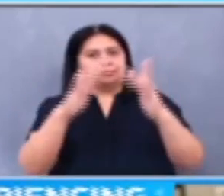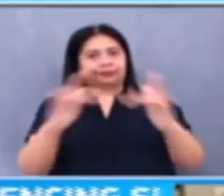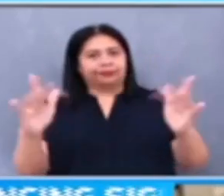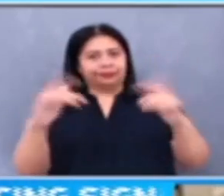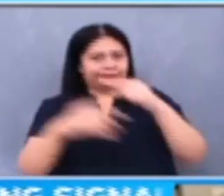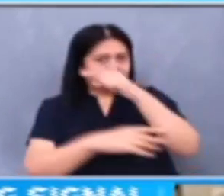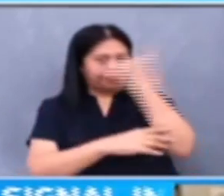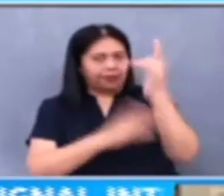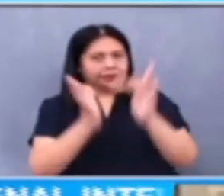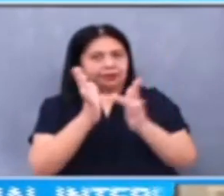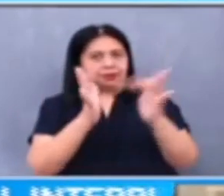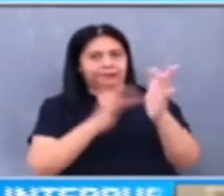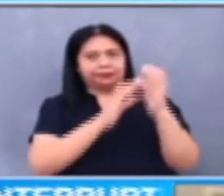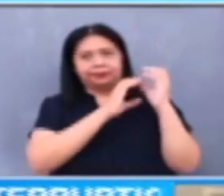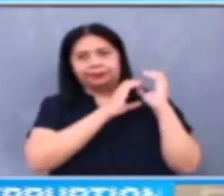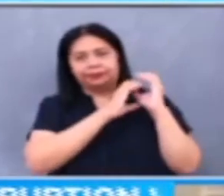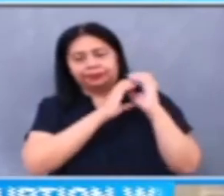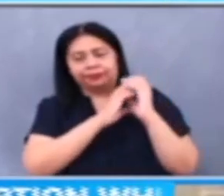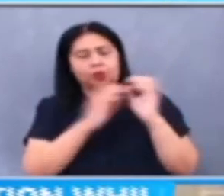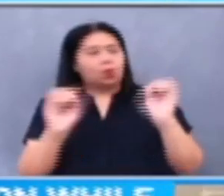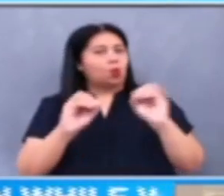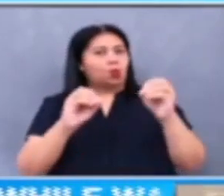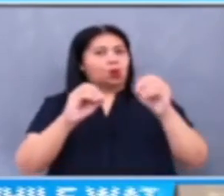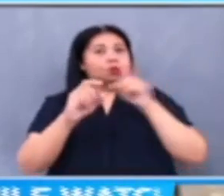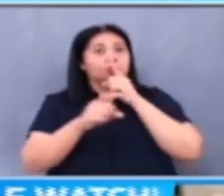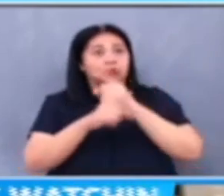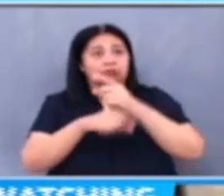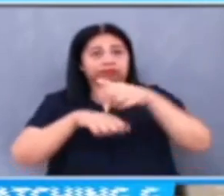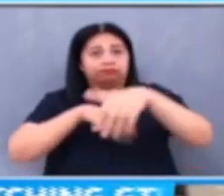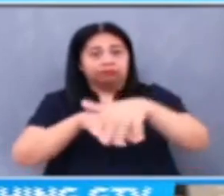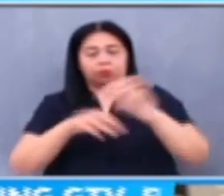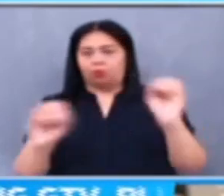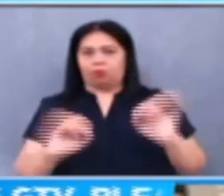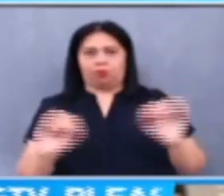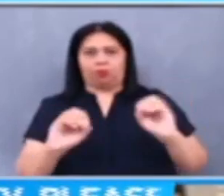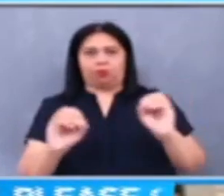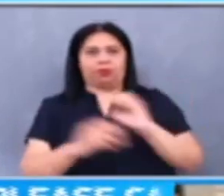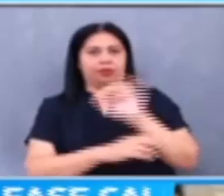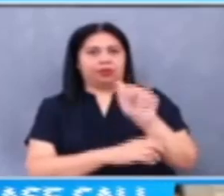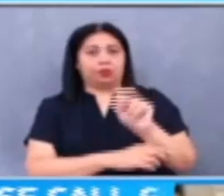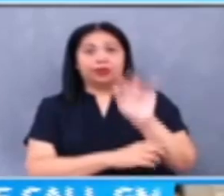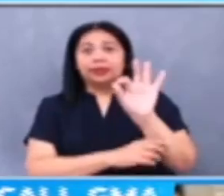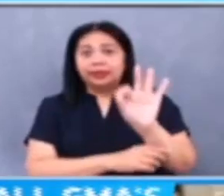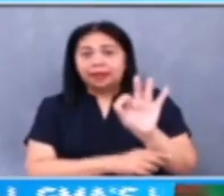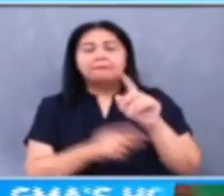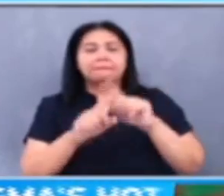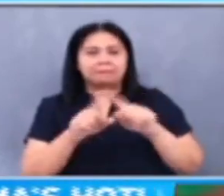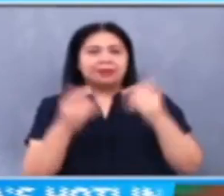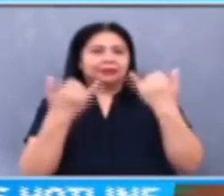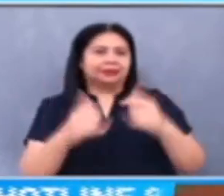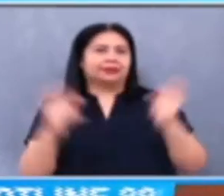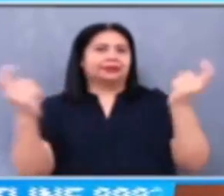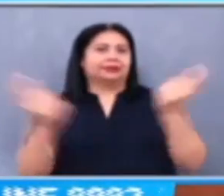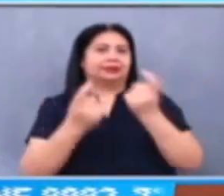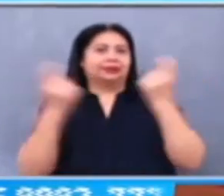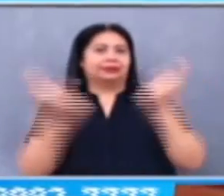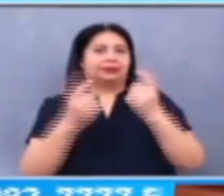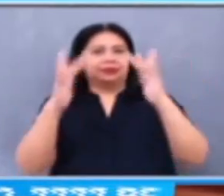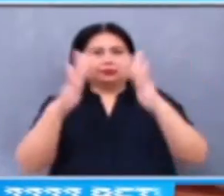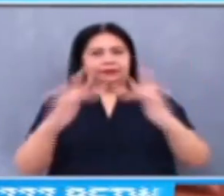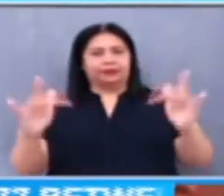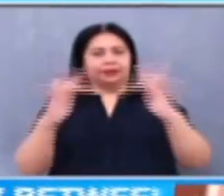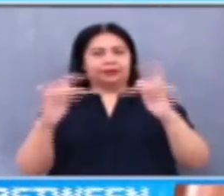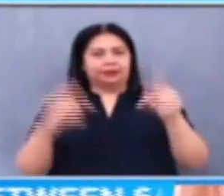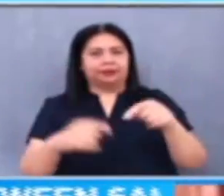Nazareno. Bagamat walang grand procession na magaganap sa darating na January 9, ay ipagdiriwang pa rin naman yung kapistahan ng Poong Itim